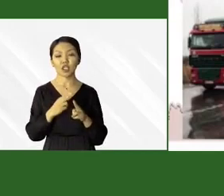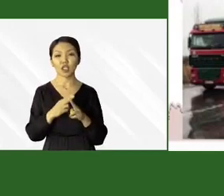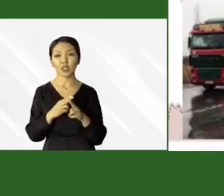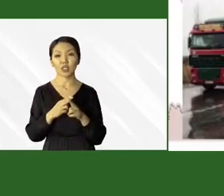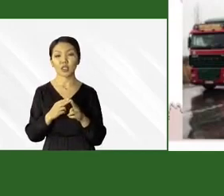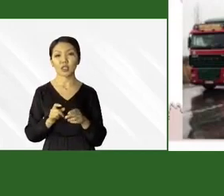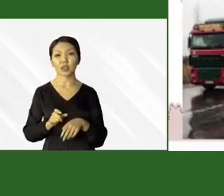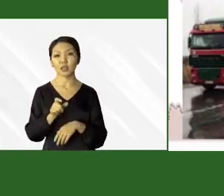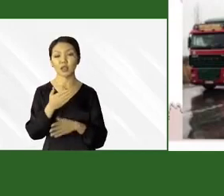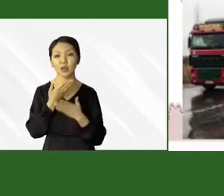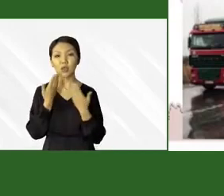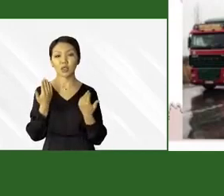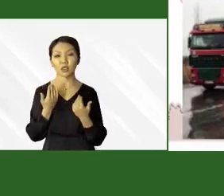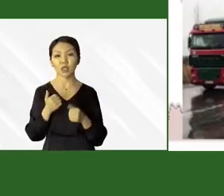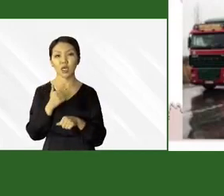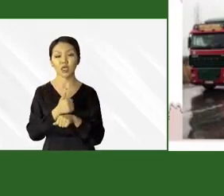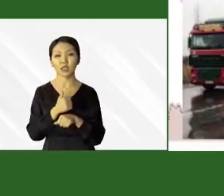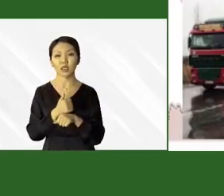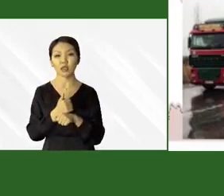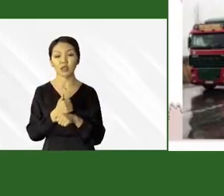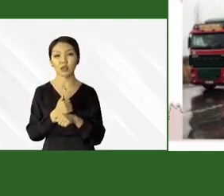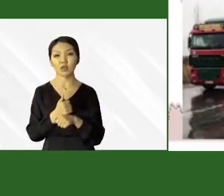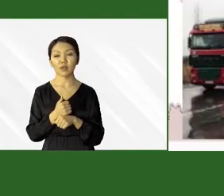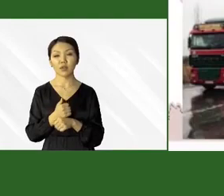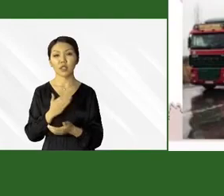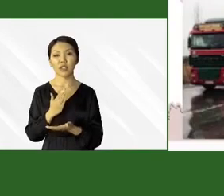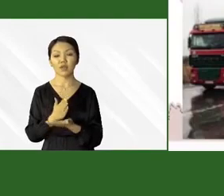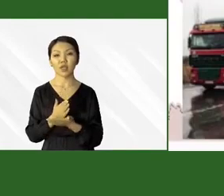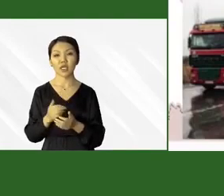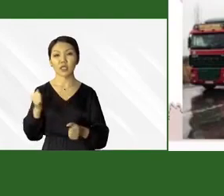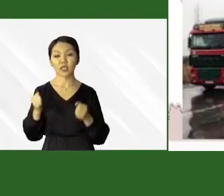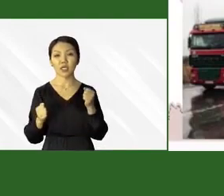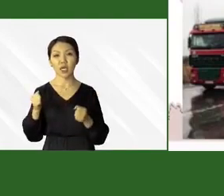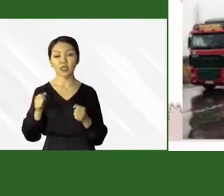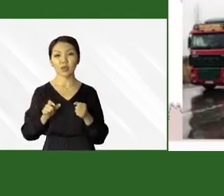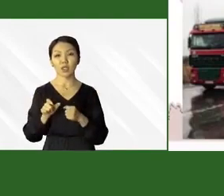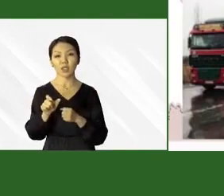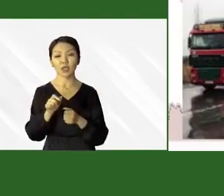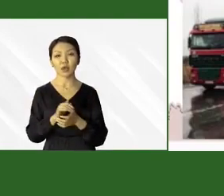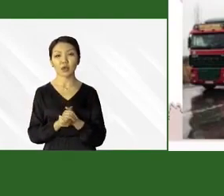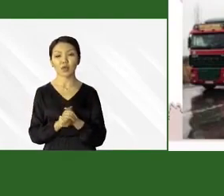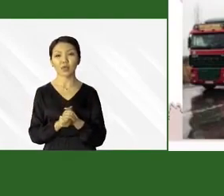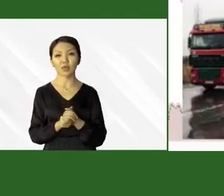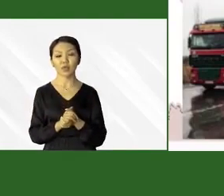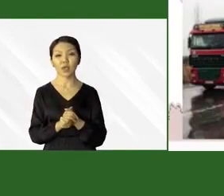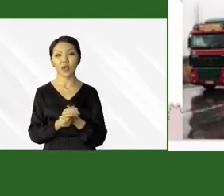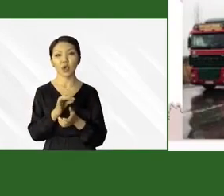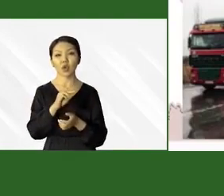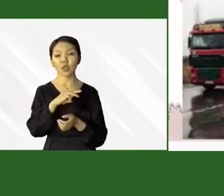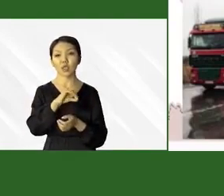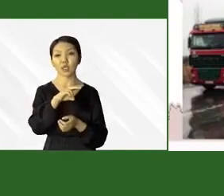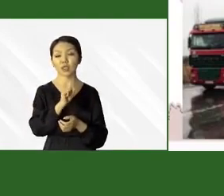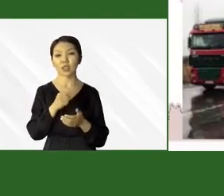вид транспорта – автомобильный. Большое значение имеет автотрасса от Таласа до Сусамырской